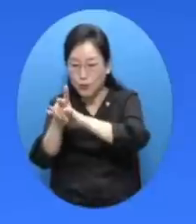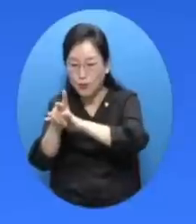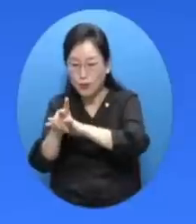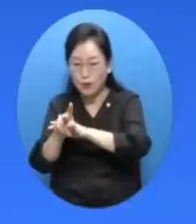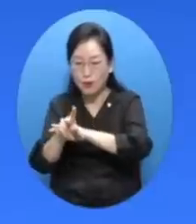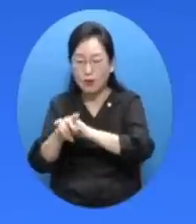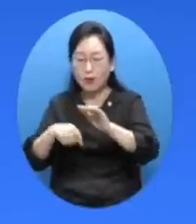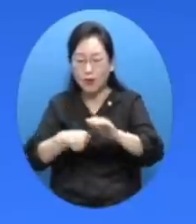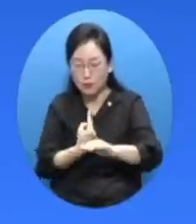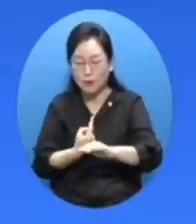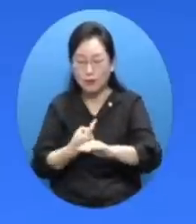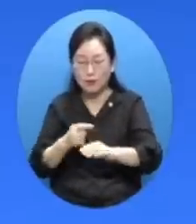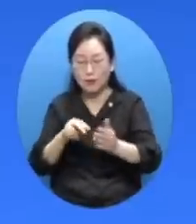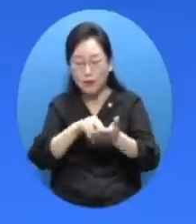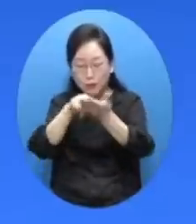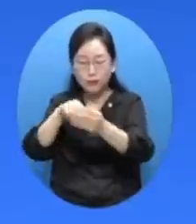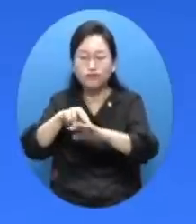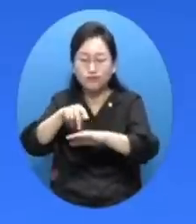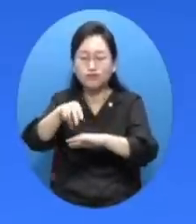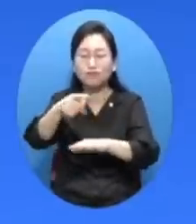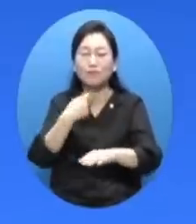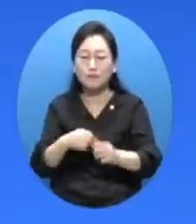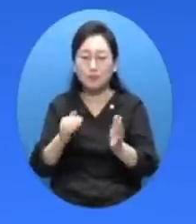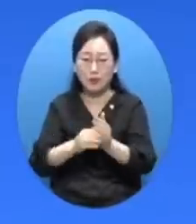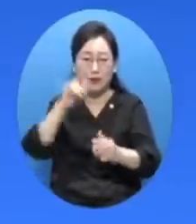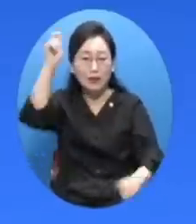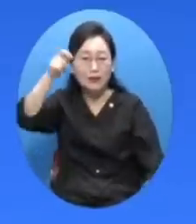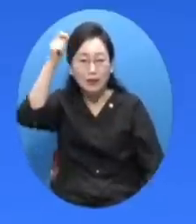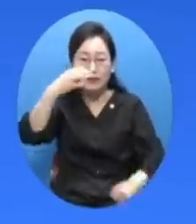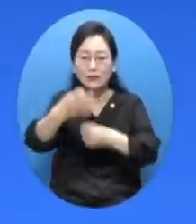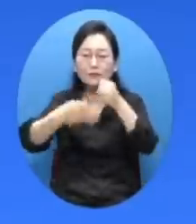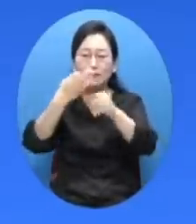광야길을 간 것입니다. 다윗이 14년 동안